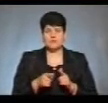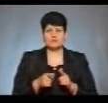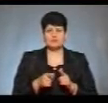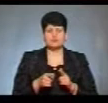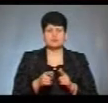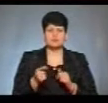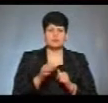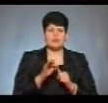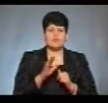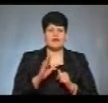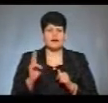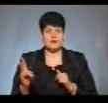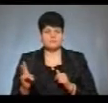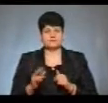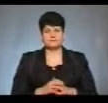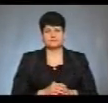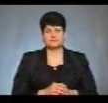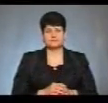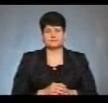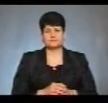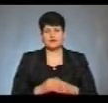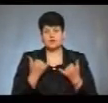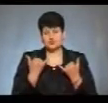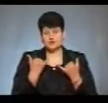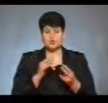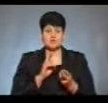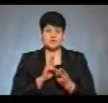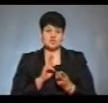ОВК? Я сьогодні якраз зустрічався з